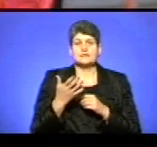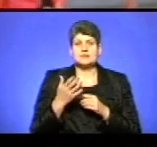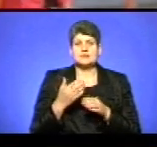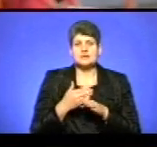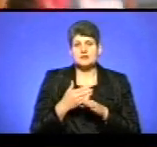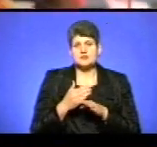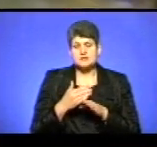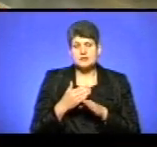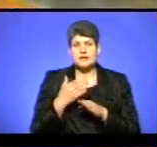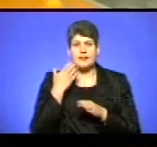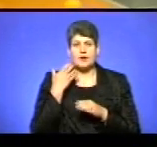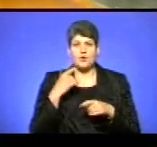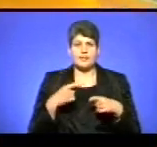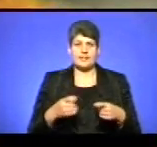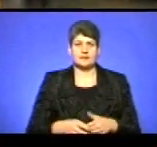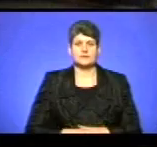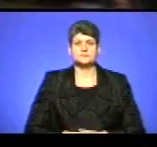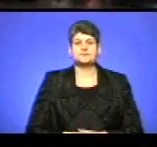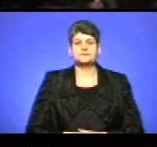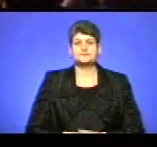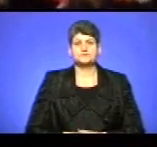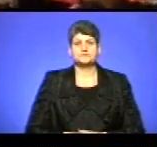елементами легкої атлетики.